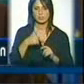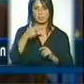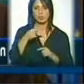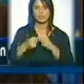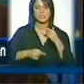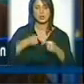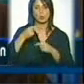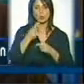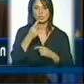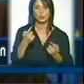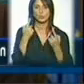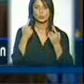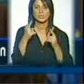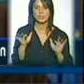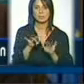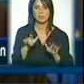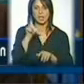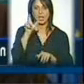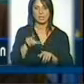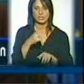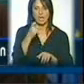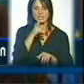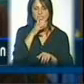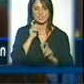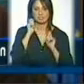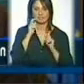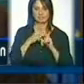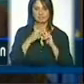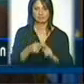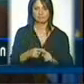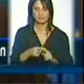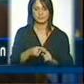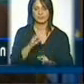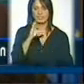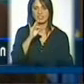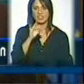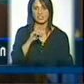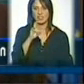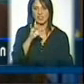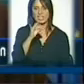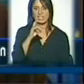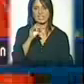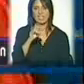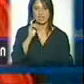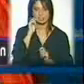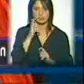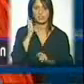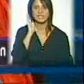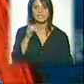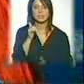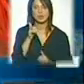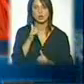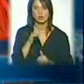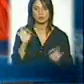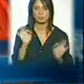საუკუნის ერთ-ერთი უდიდეს პიანისტის 100 წლის იუბილეს ეძღვნება, სვიატოსლავ რიხტერის იუბილეს. იქნება